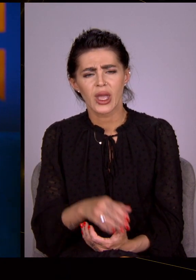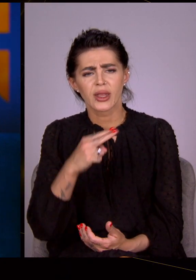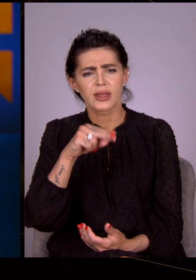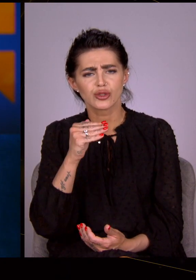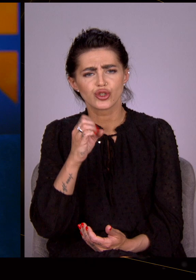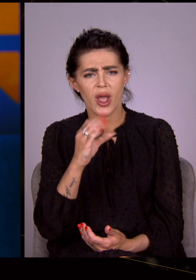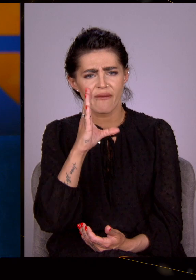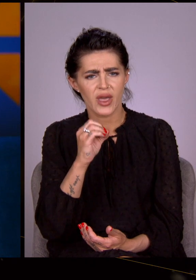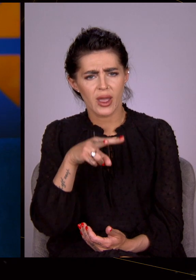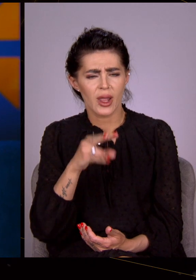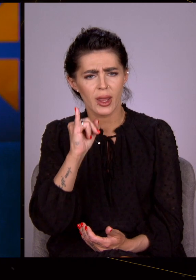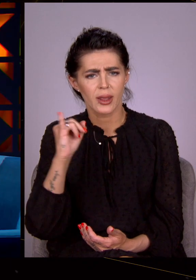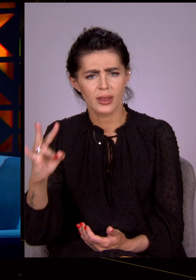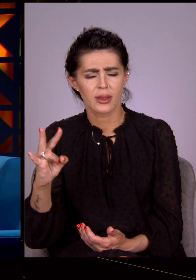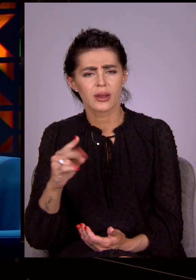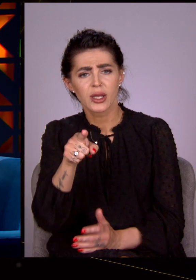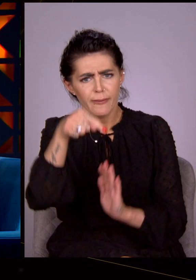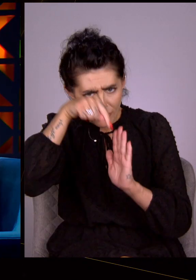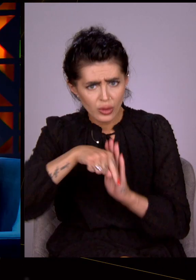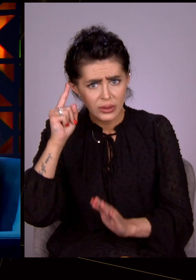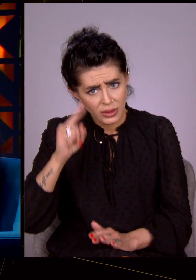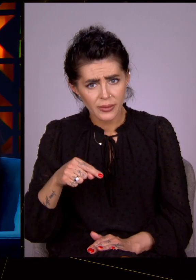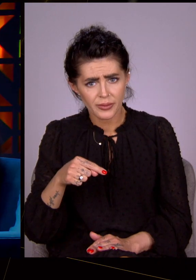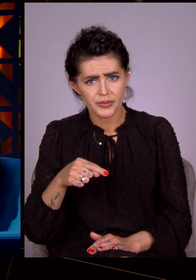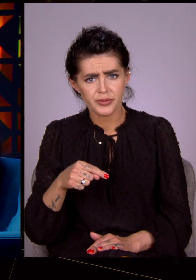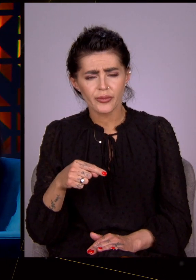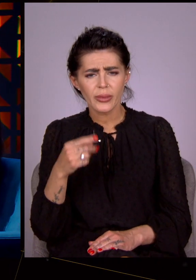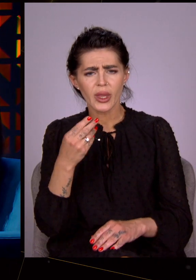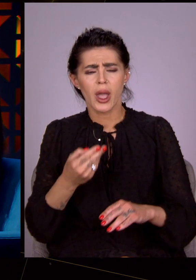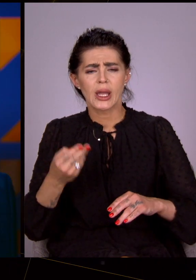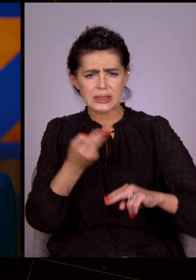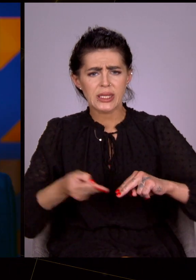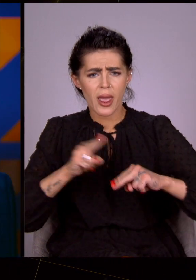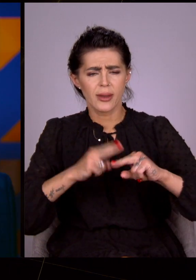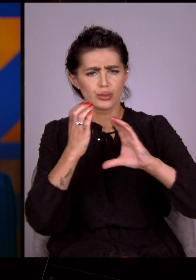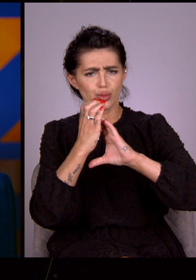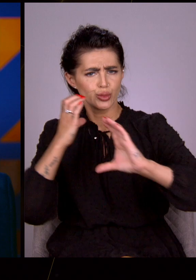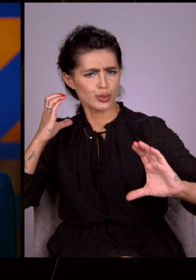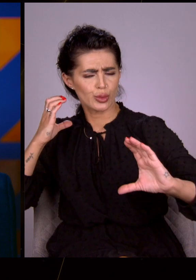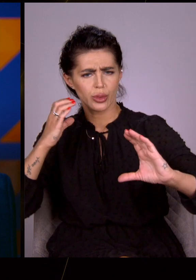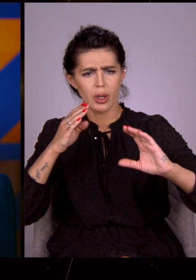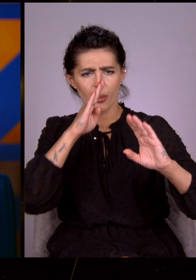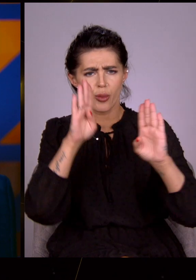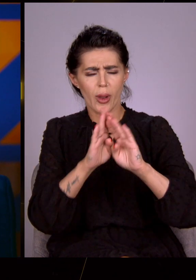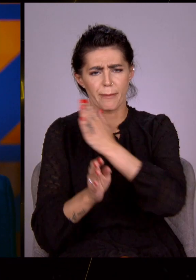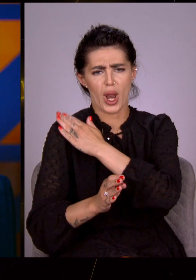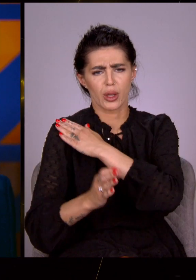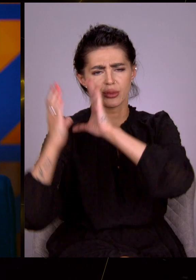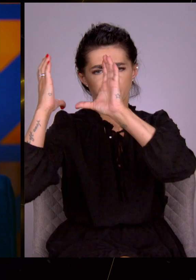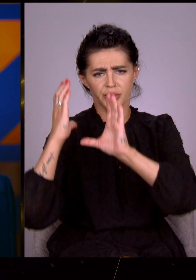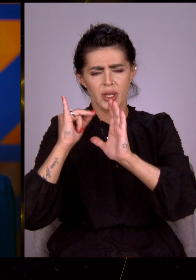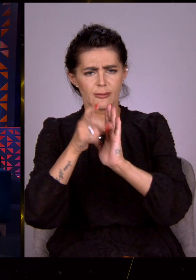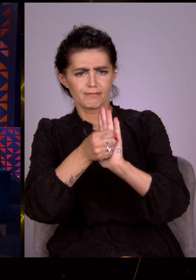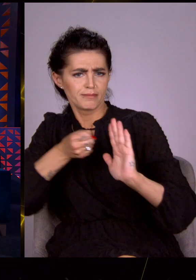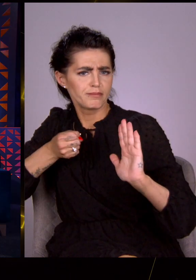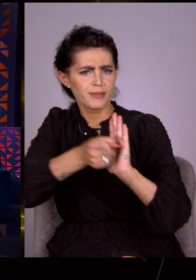таке? Угу. А що це таке? Розкажи мені. Це така штука, хлопці отак от ставлять на плече і вистрілюють.